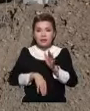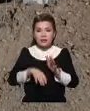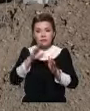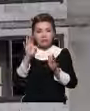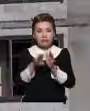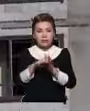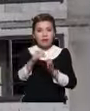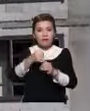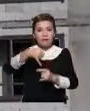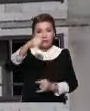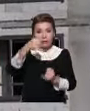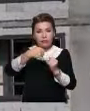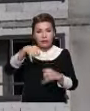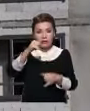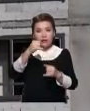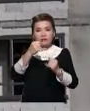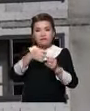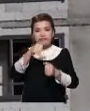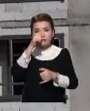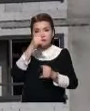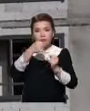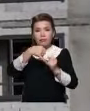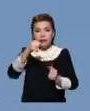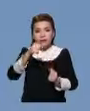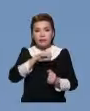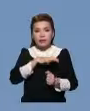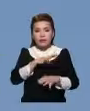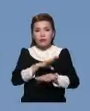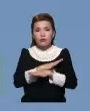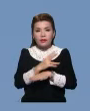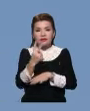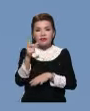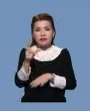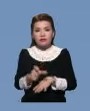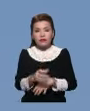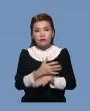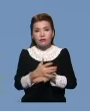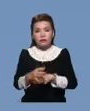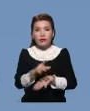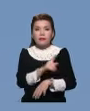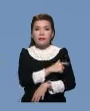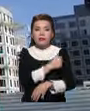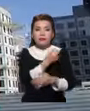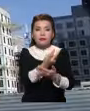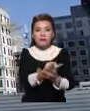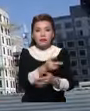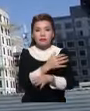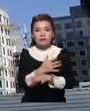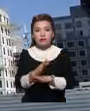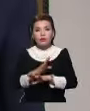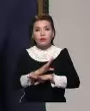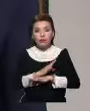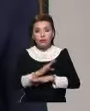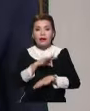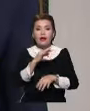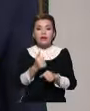не выдержала, молодые парни сорвались вниз. Один погиб на месте, еще двое скончались позже на больничной койке. В городской прокуратуре